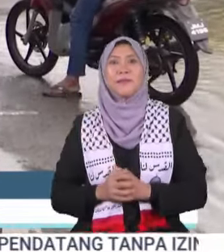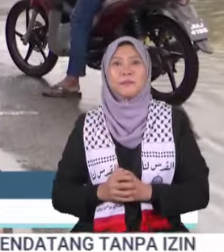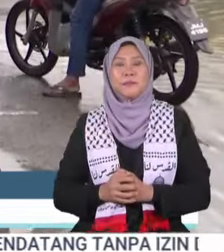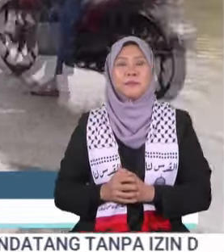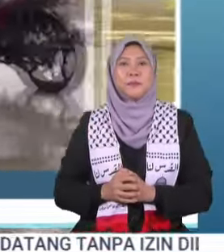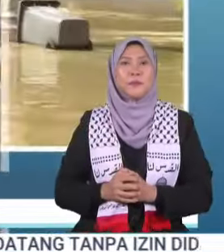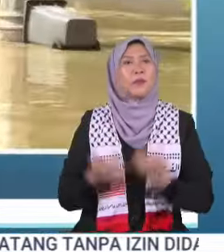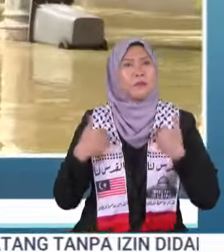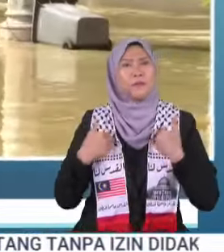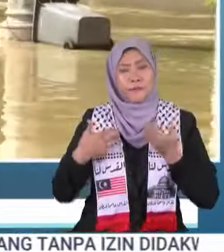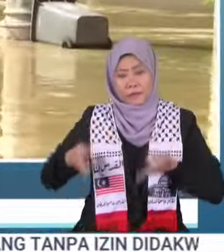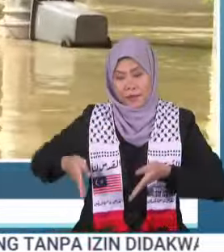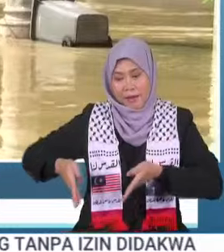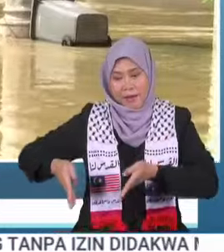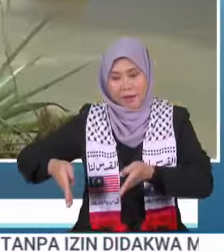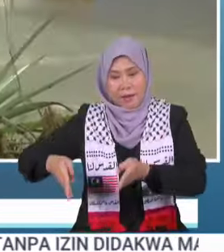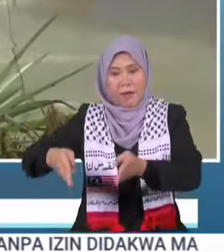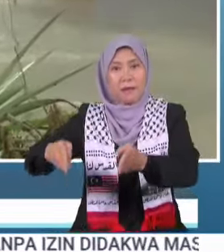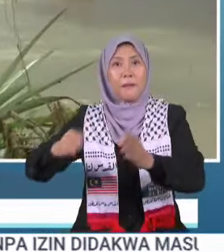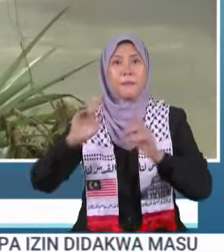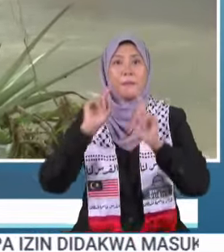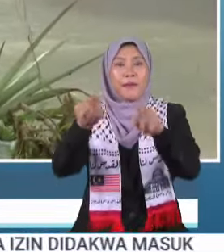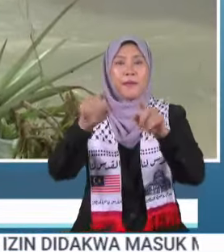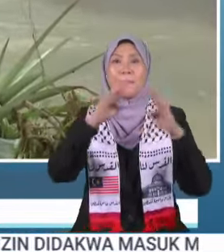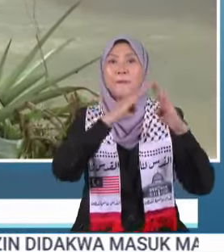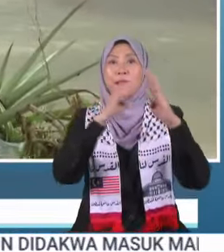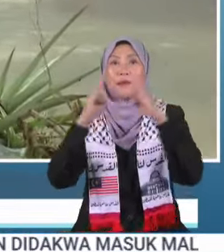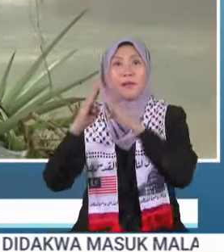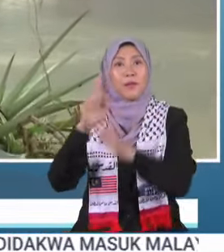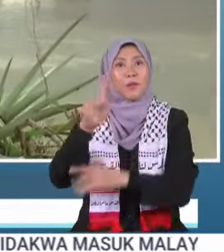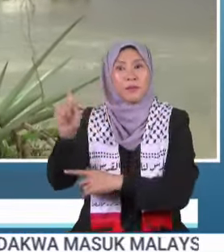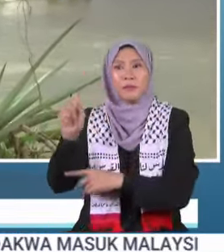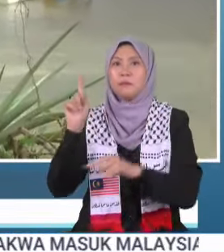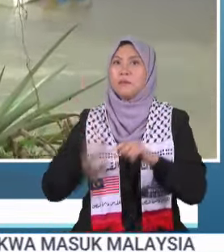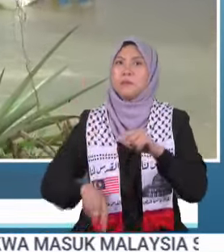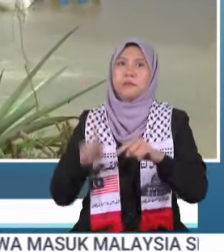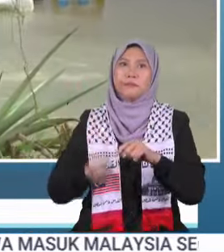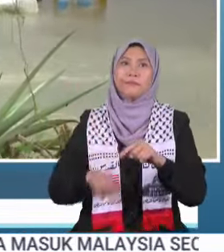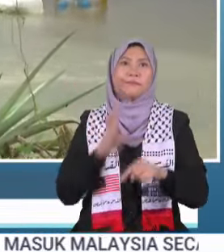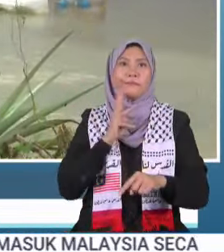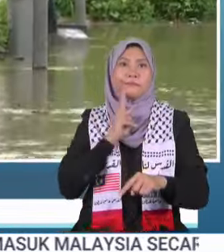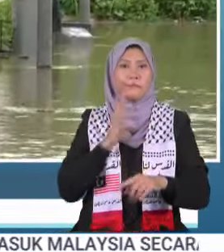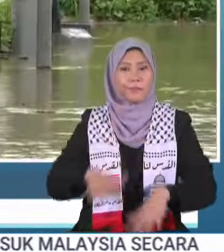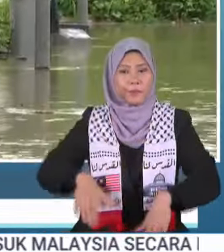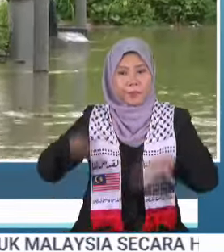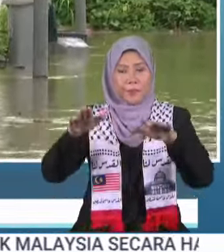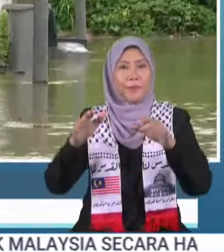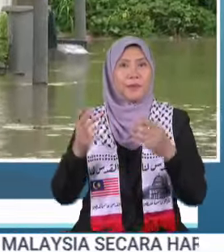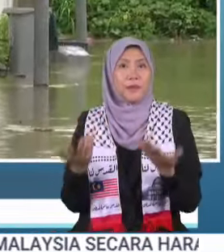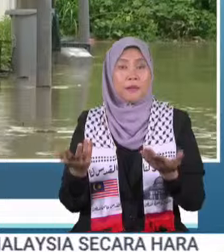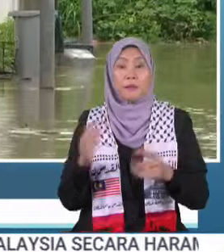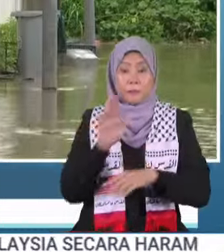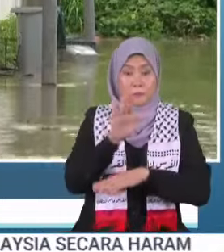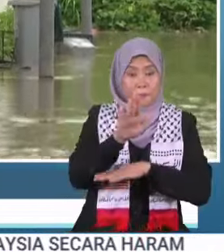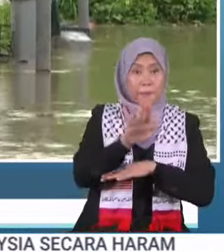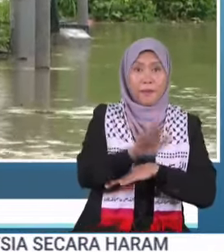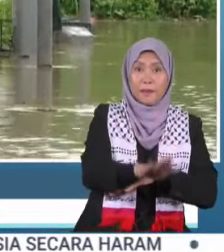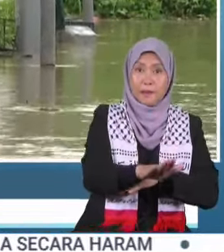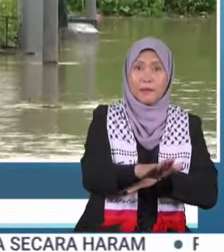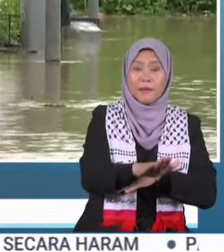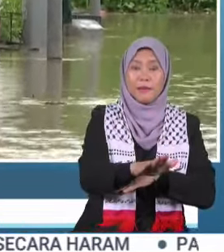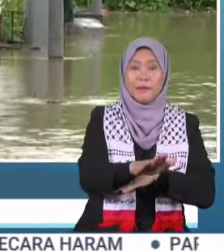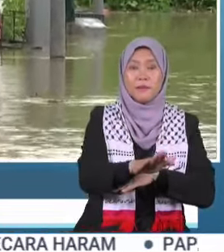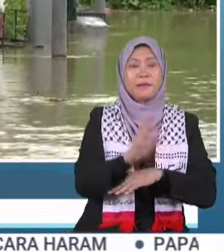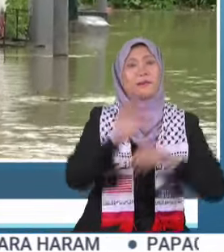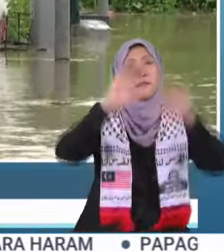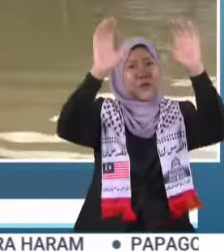pagi tadi beberapa laluan ke Bandar kota ini tidak dapat dilalui oleh kenderaan tetapi pada sebelah petang ini dengan